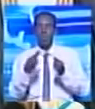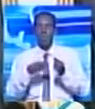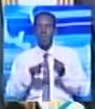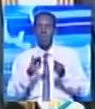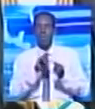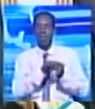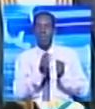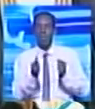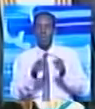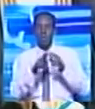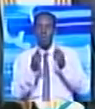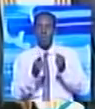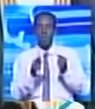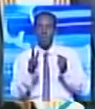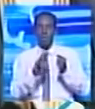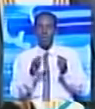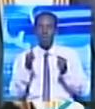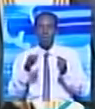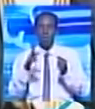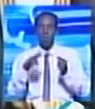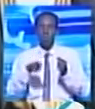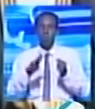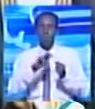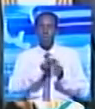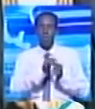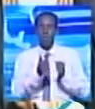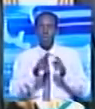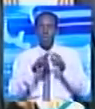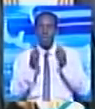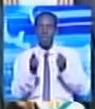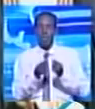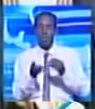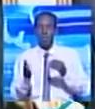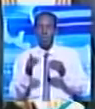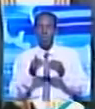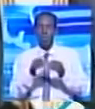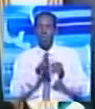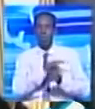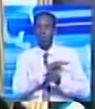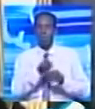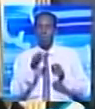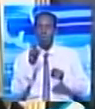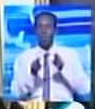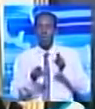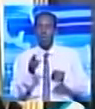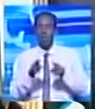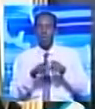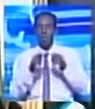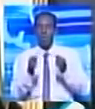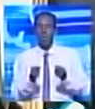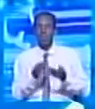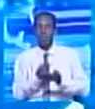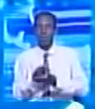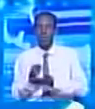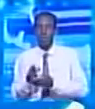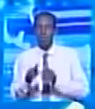de cette viande qu'on va permettre d'acheminer pour nos populations qui en ont